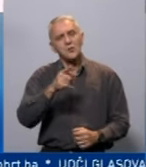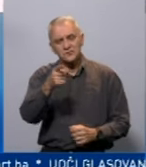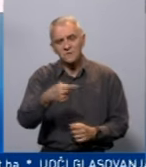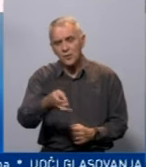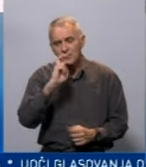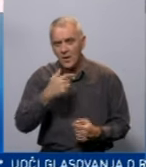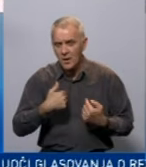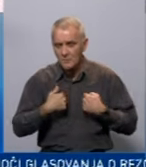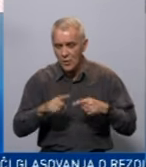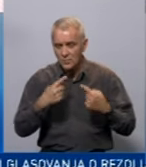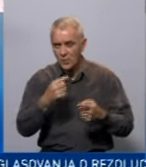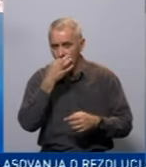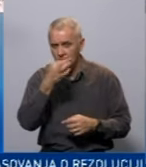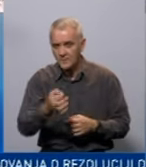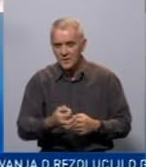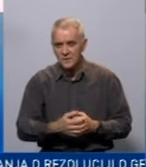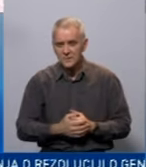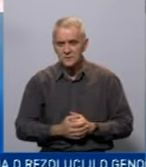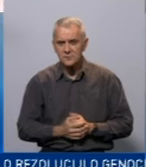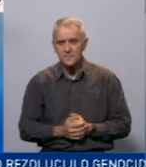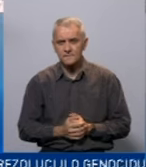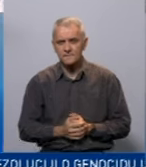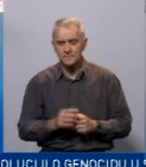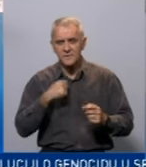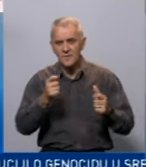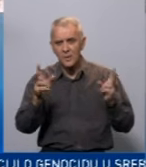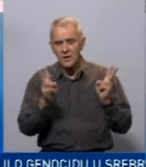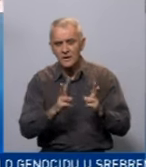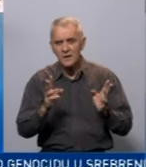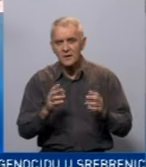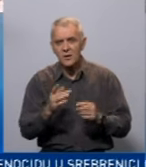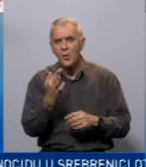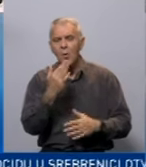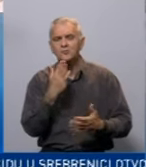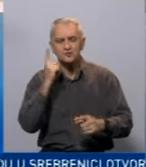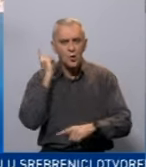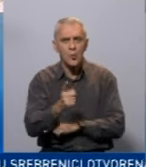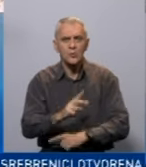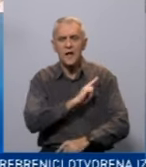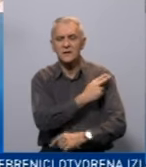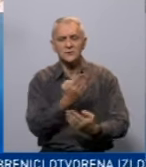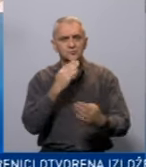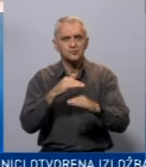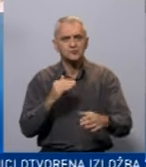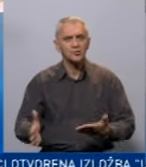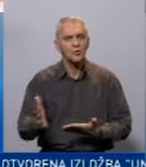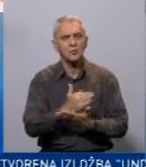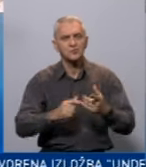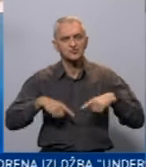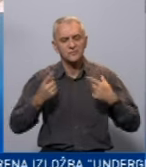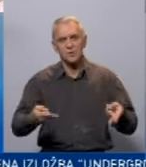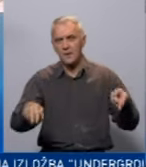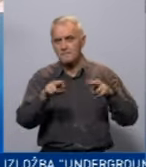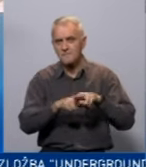naredno pitanje, ali molit ću vas evo da to bude nekako sažeto za kraj ovog razgovora. Koliko će odluka Generalne skupštine UN-a doprinijeti suživotu i